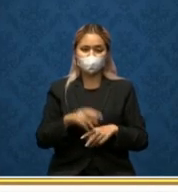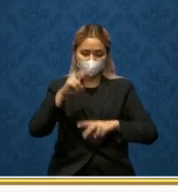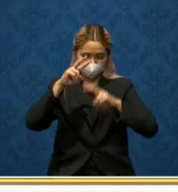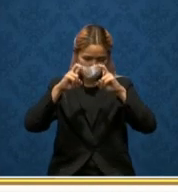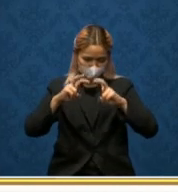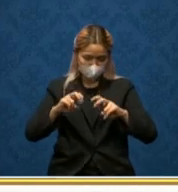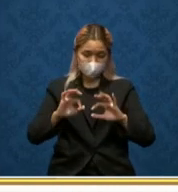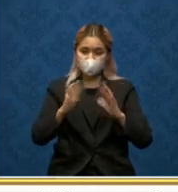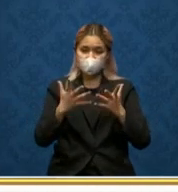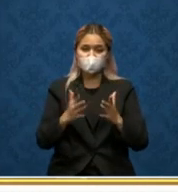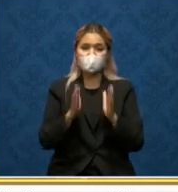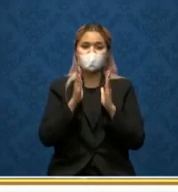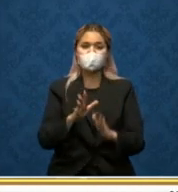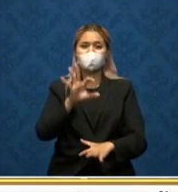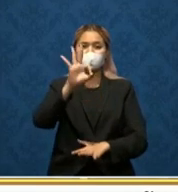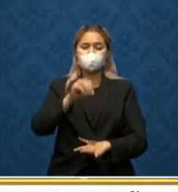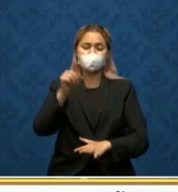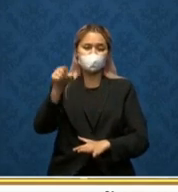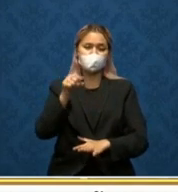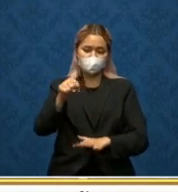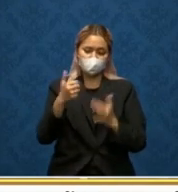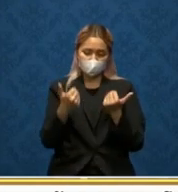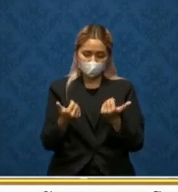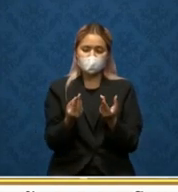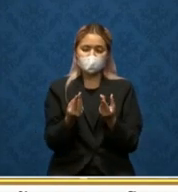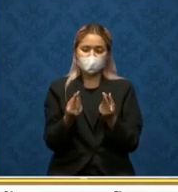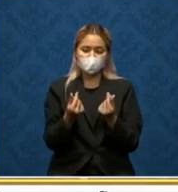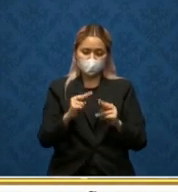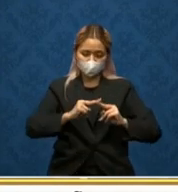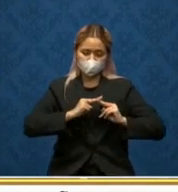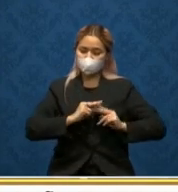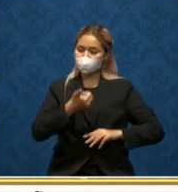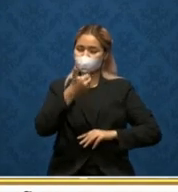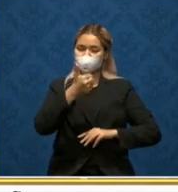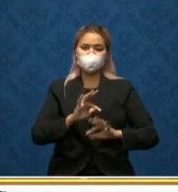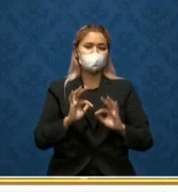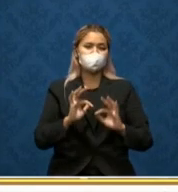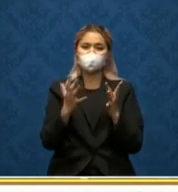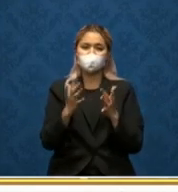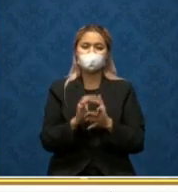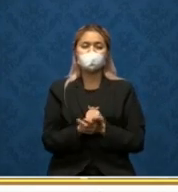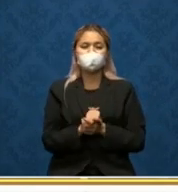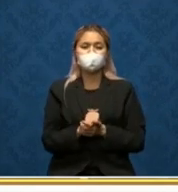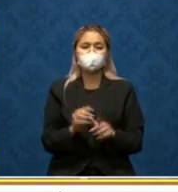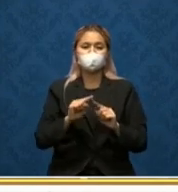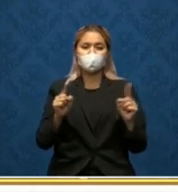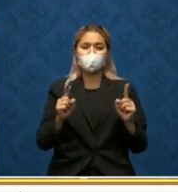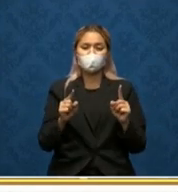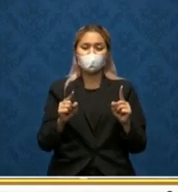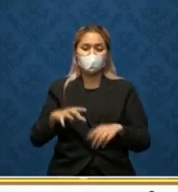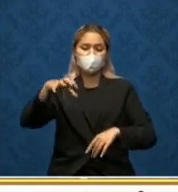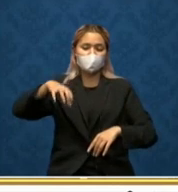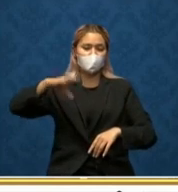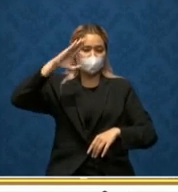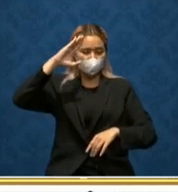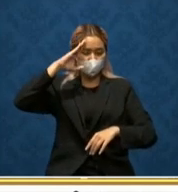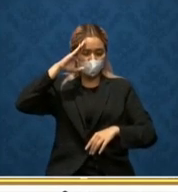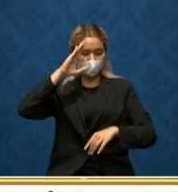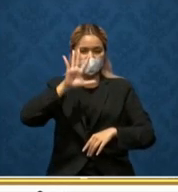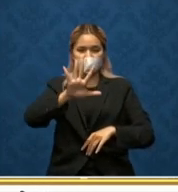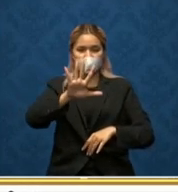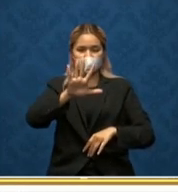ครับว่า 90%คนไทย 90%ไม่มีที่ดินของตัวเองในขณะที่กองทัพบกมี 5ล้าน